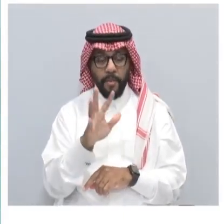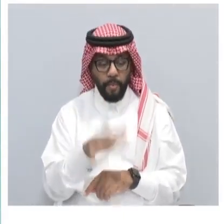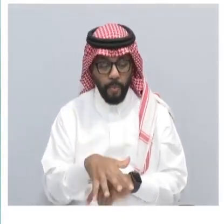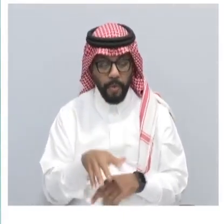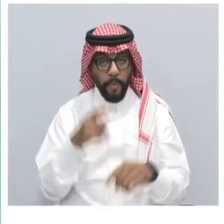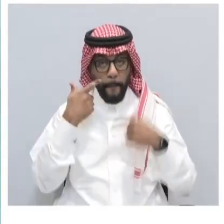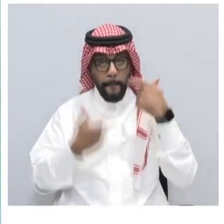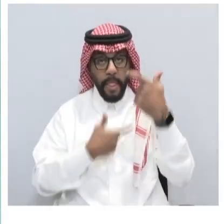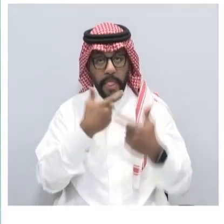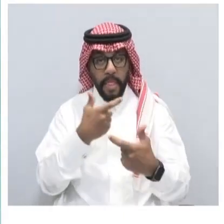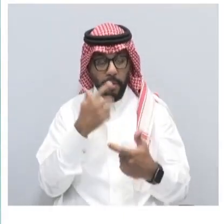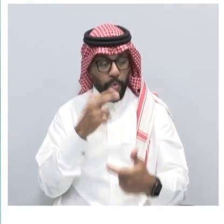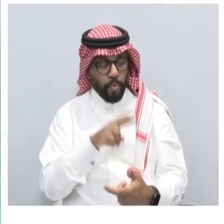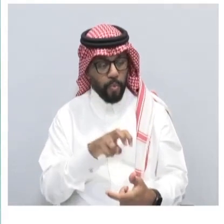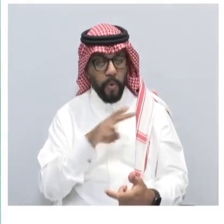البحث